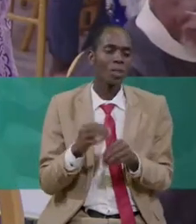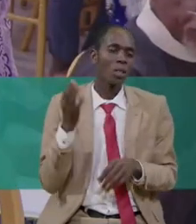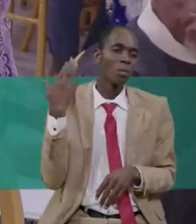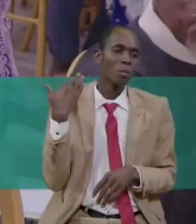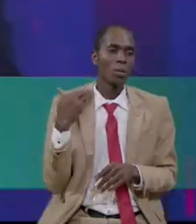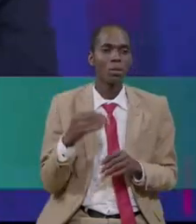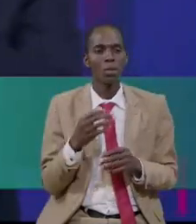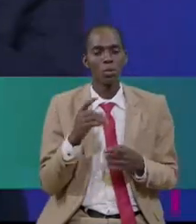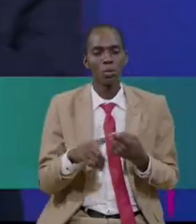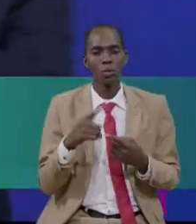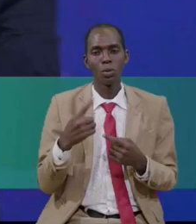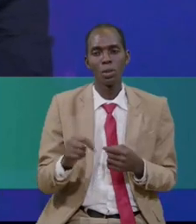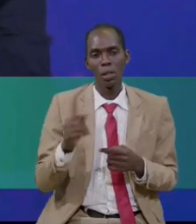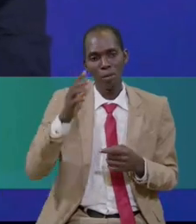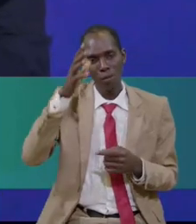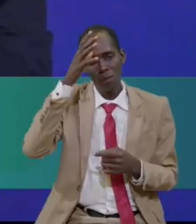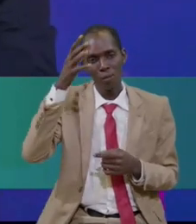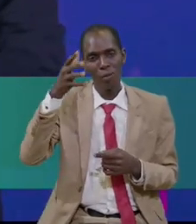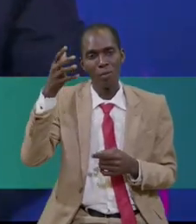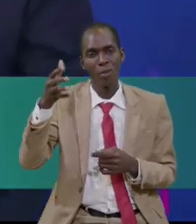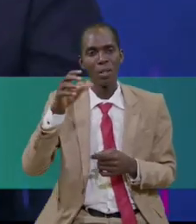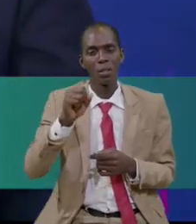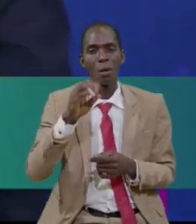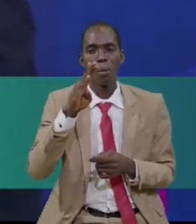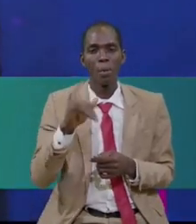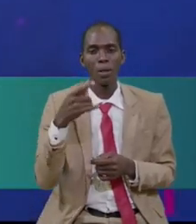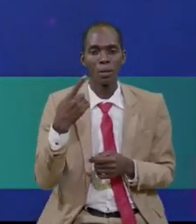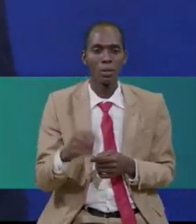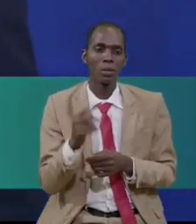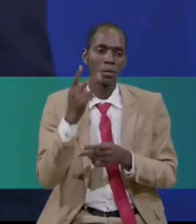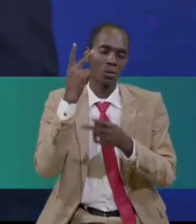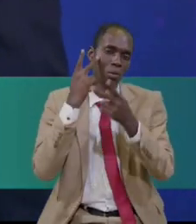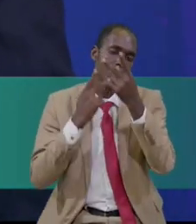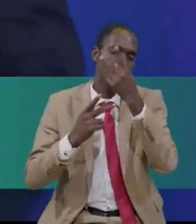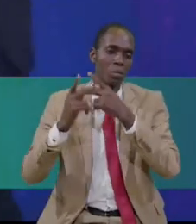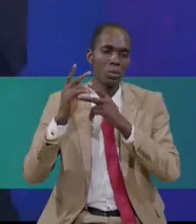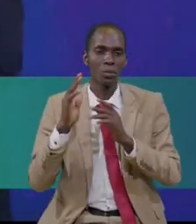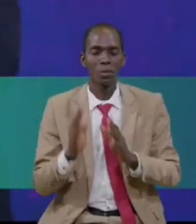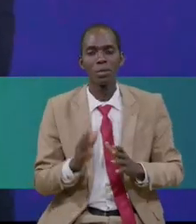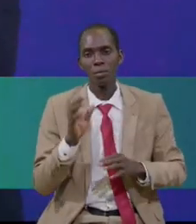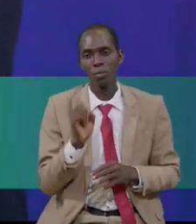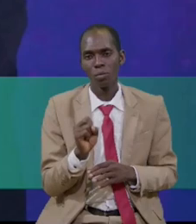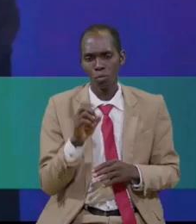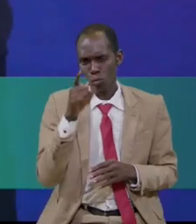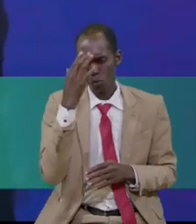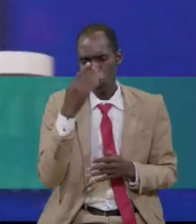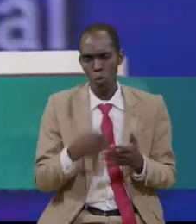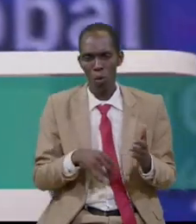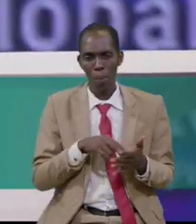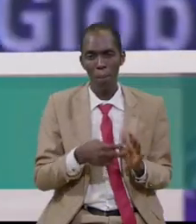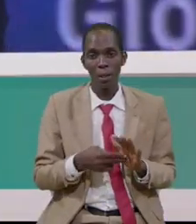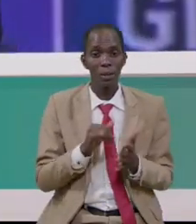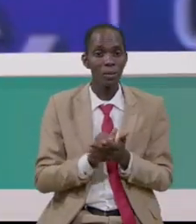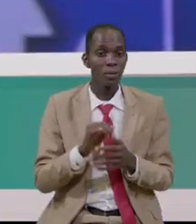à nos pères par les prophètes. Vous voyez ce qu'il dit ici? Il dit par le